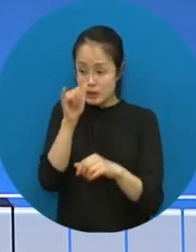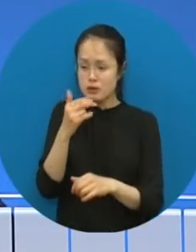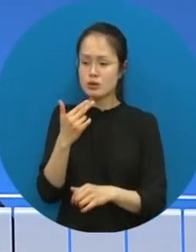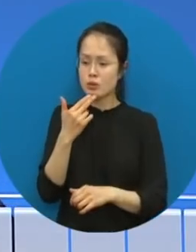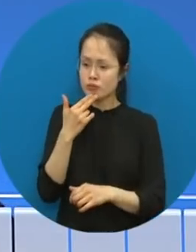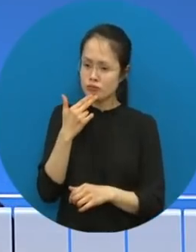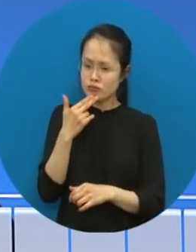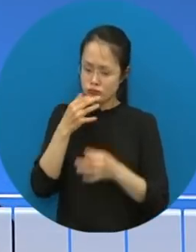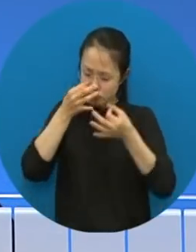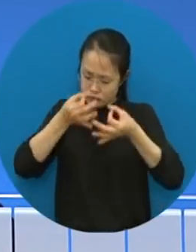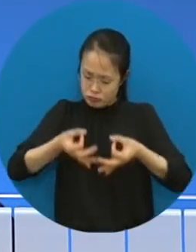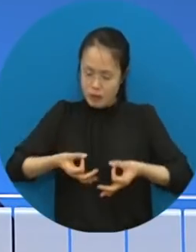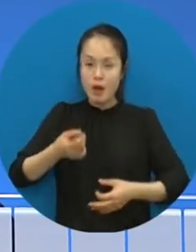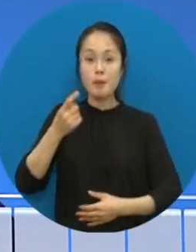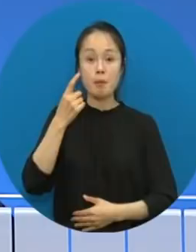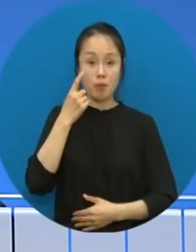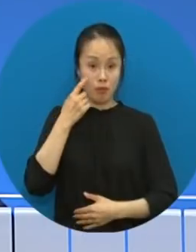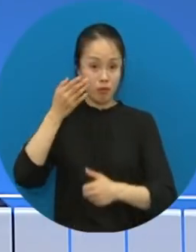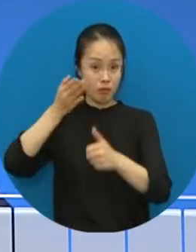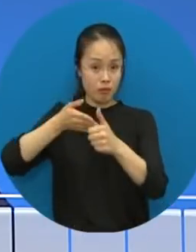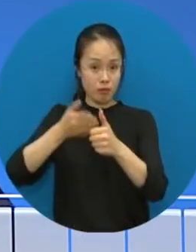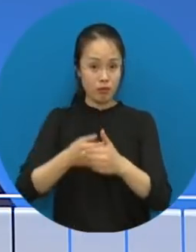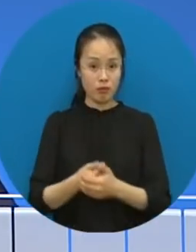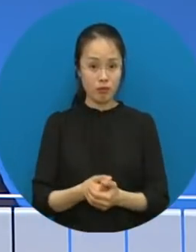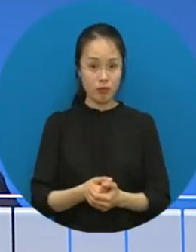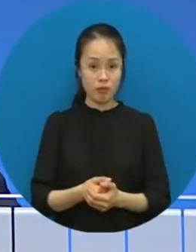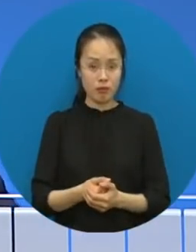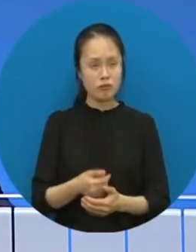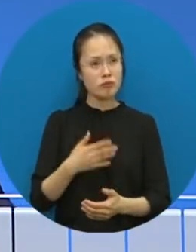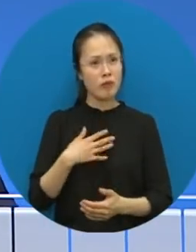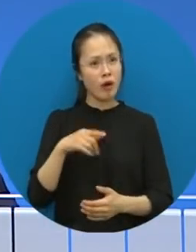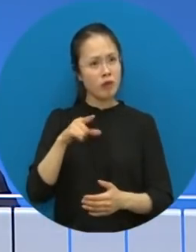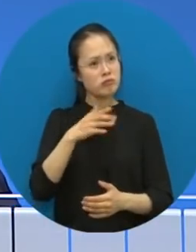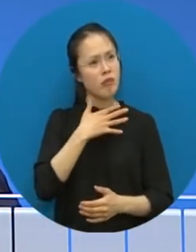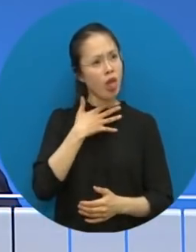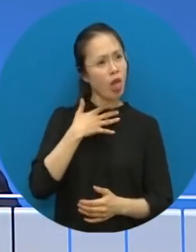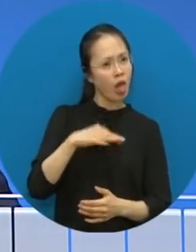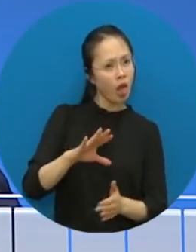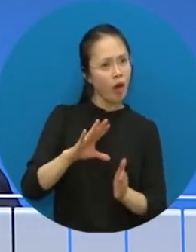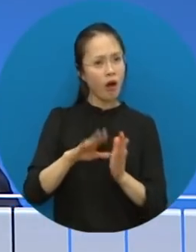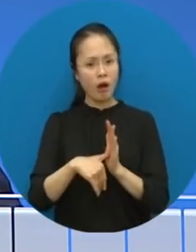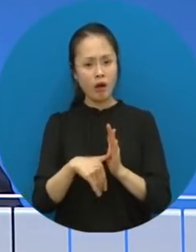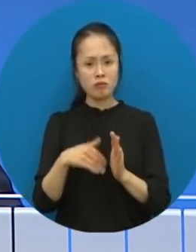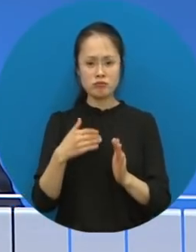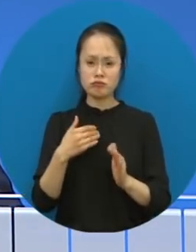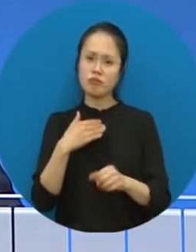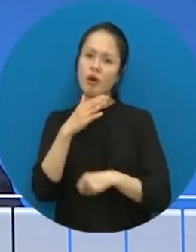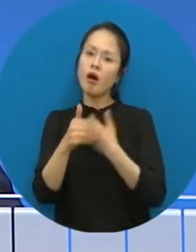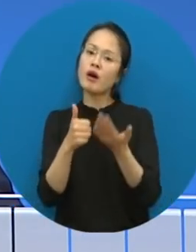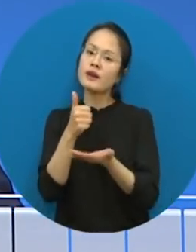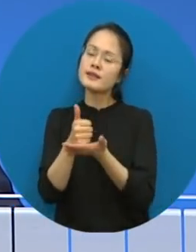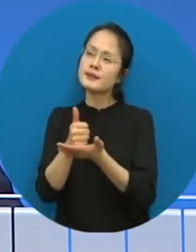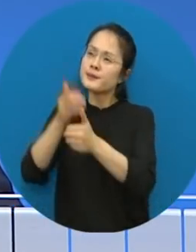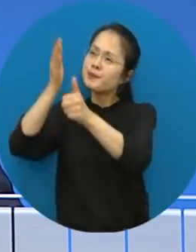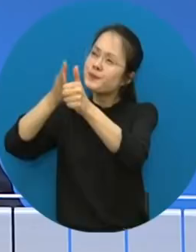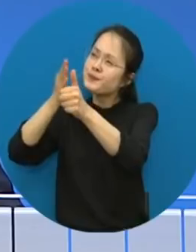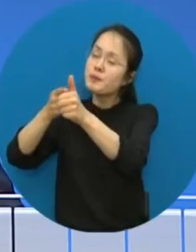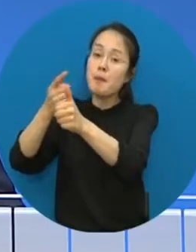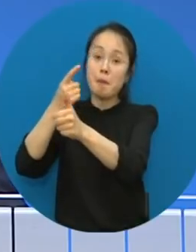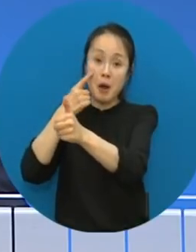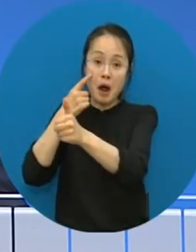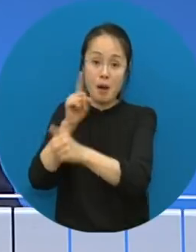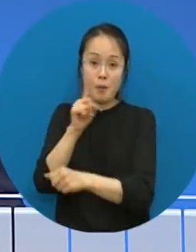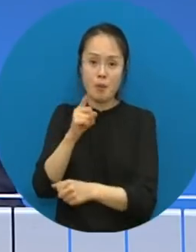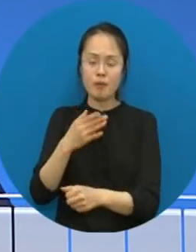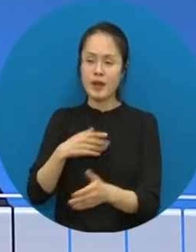혹시 그런 적이 없으면 담대하게 여쭈십시오. 하나님, 저요 좀 믿음을 좀 가속화시켜